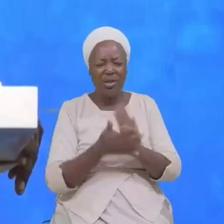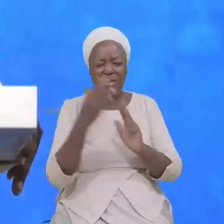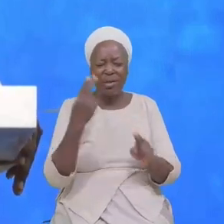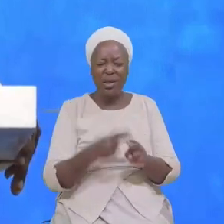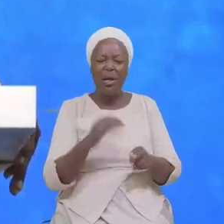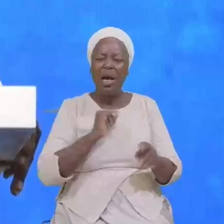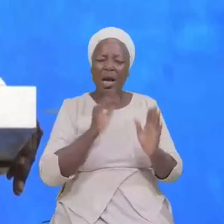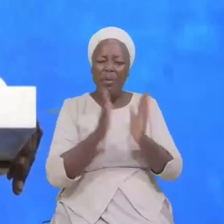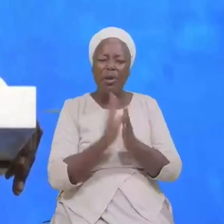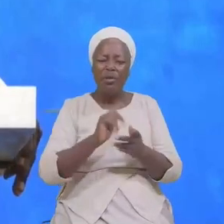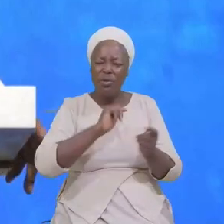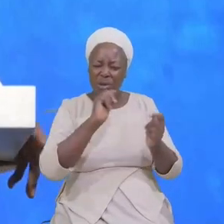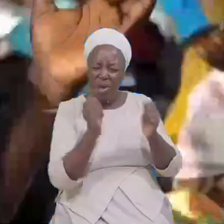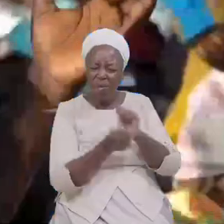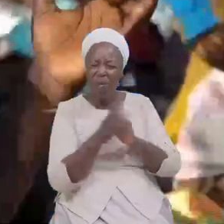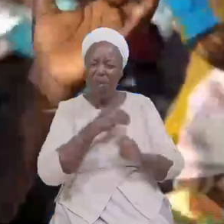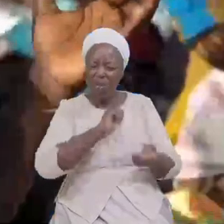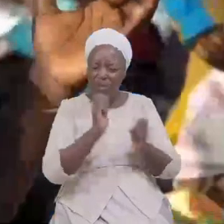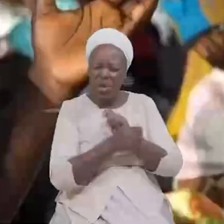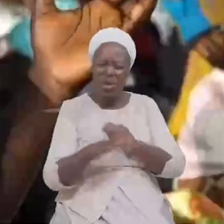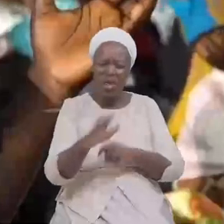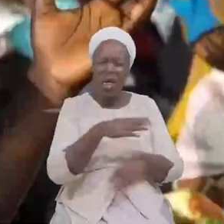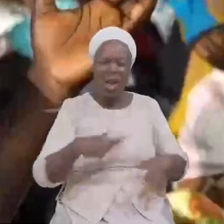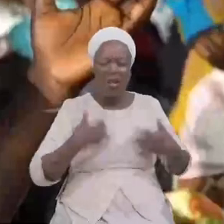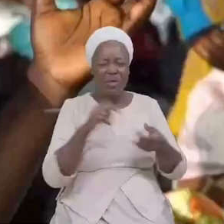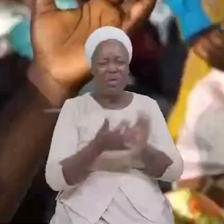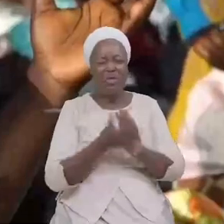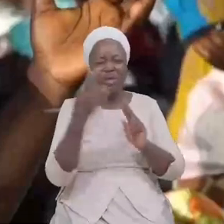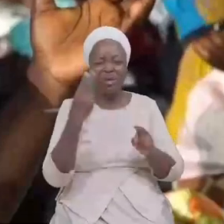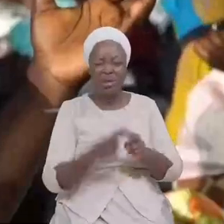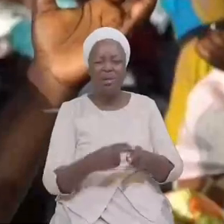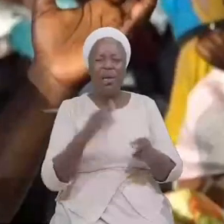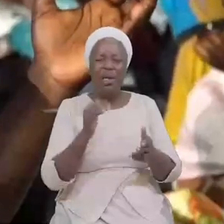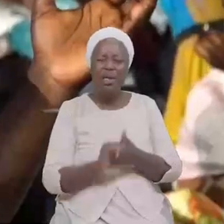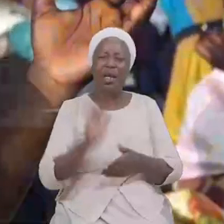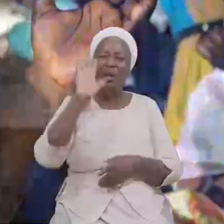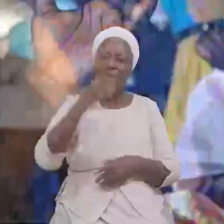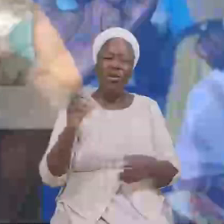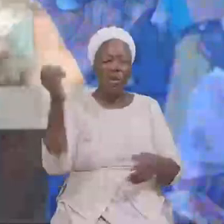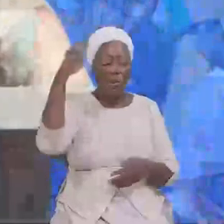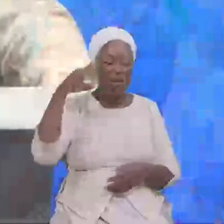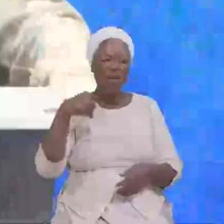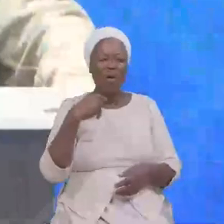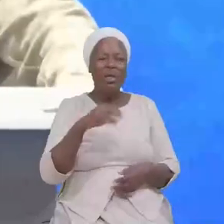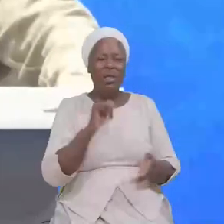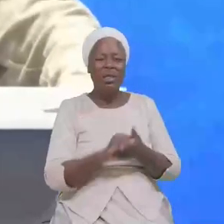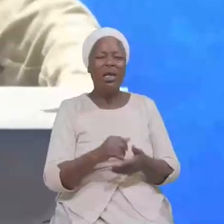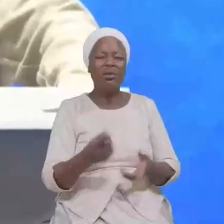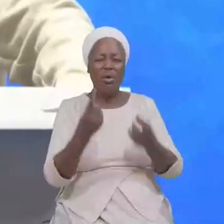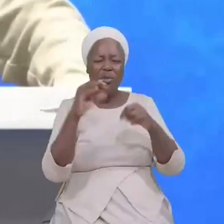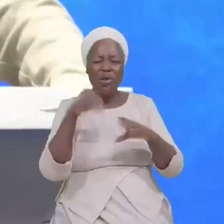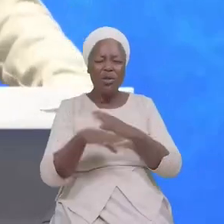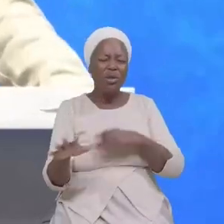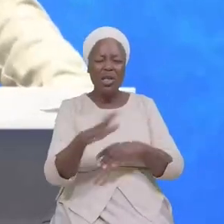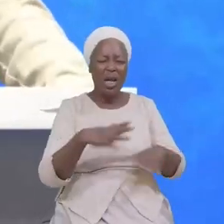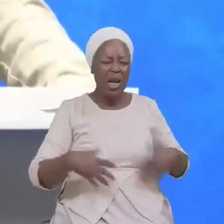Je prie que tu les transformes et changes leur vie pour que ta grâce vienne dans leur vie et que